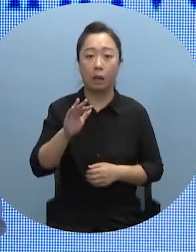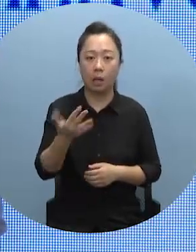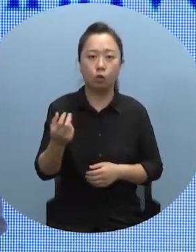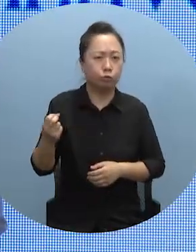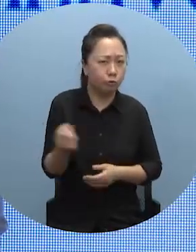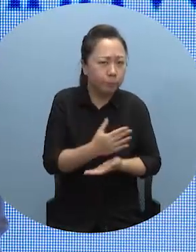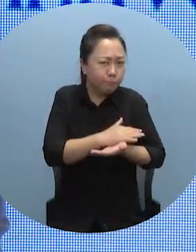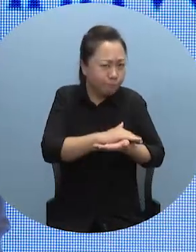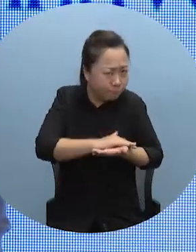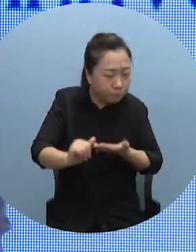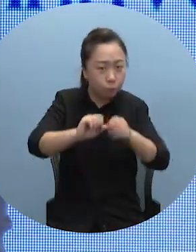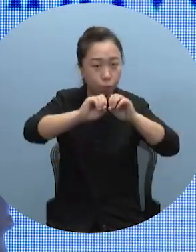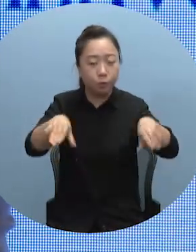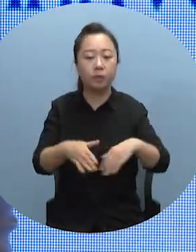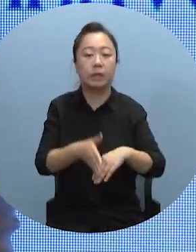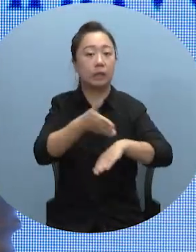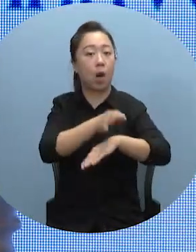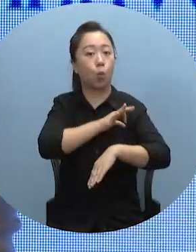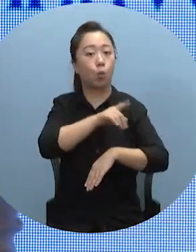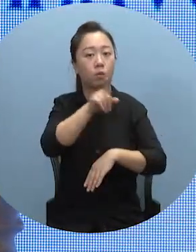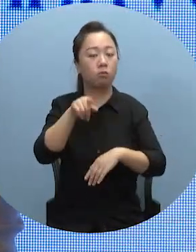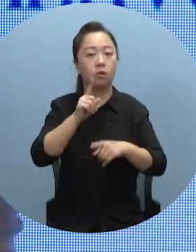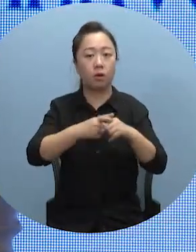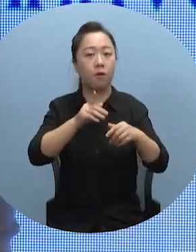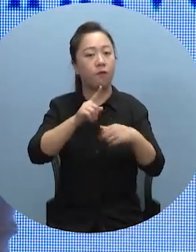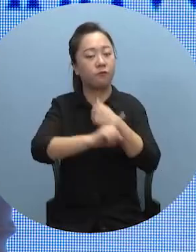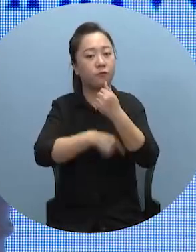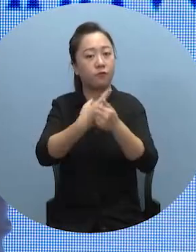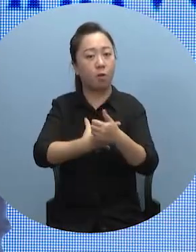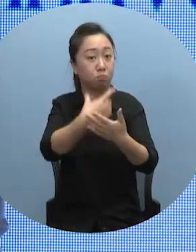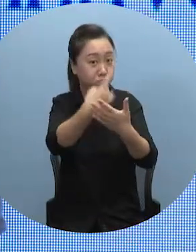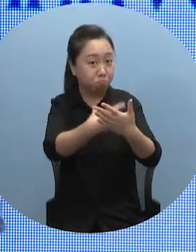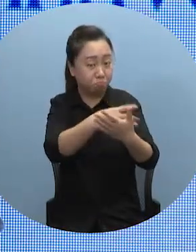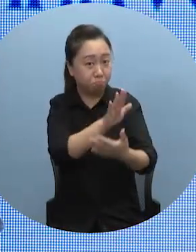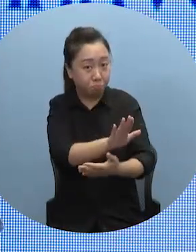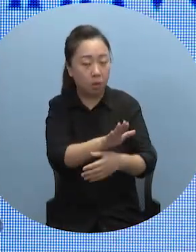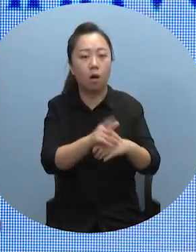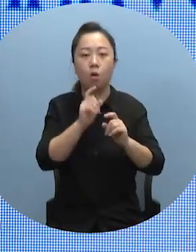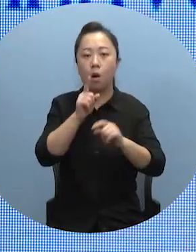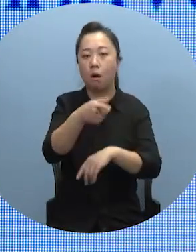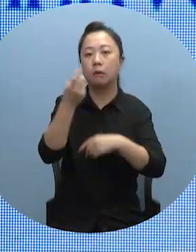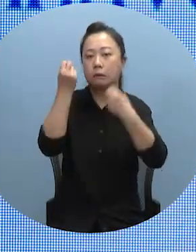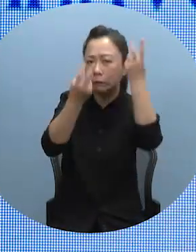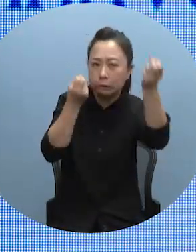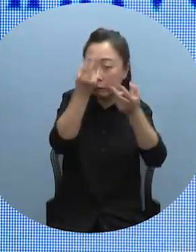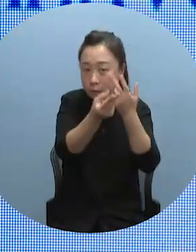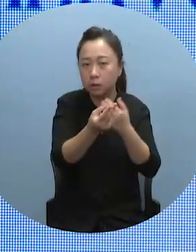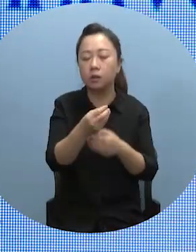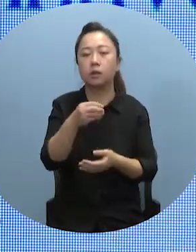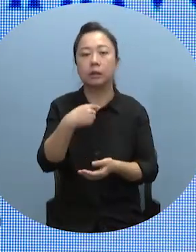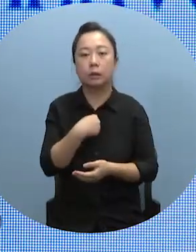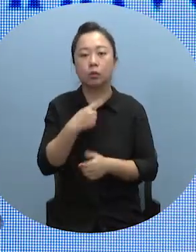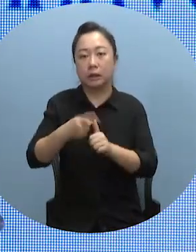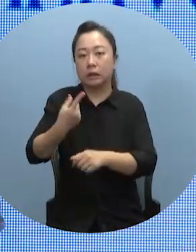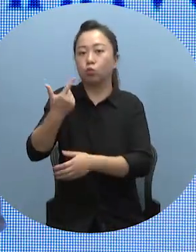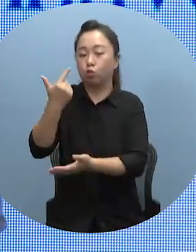須再次強調，社會人士就法援制度或者法援署提出的意見，必須要建